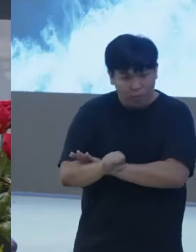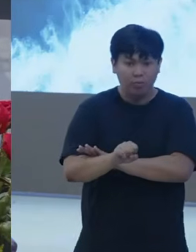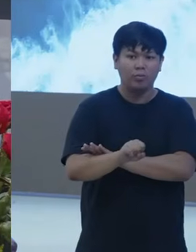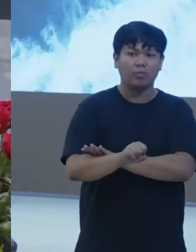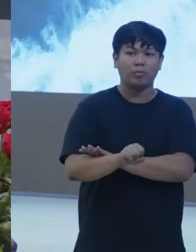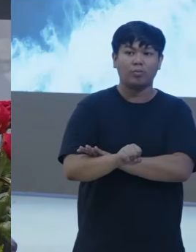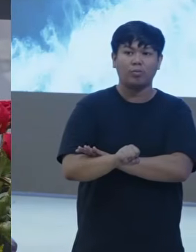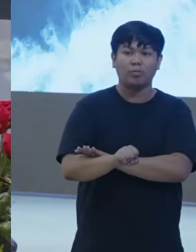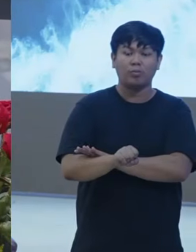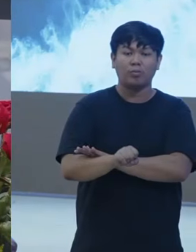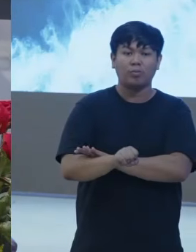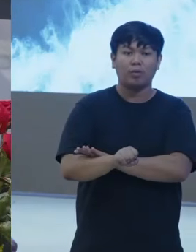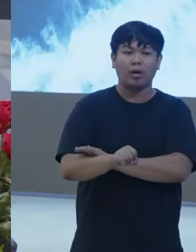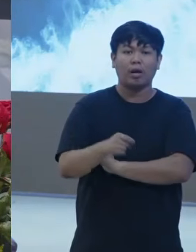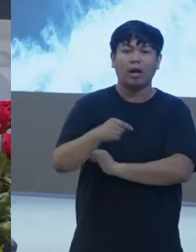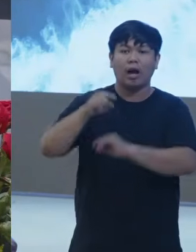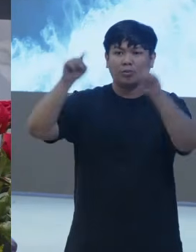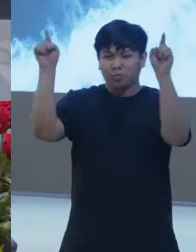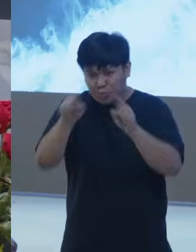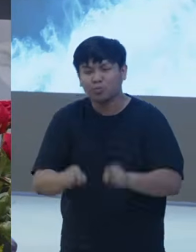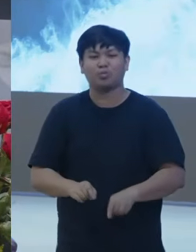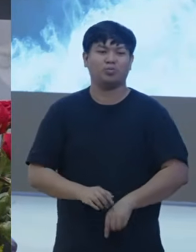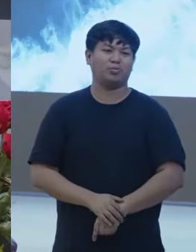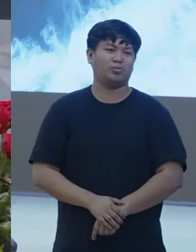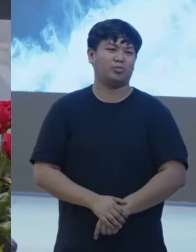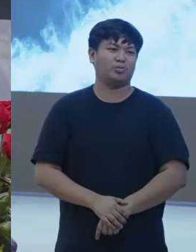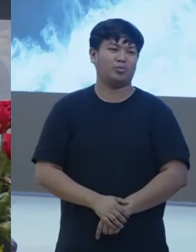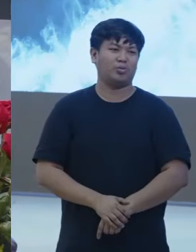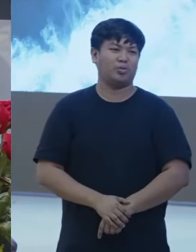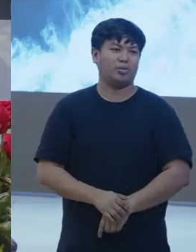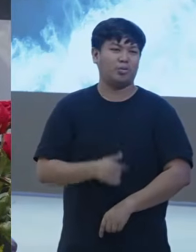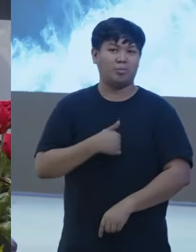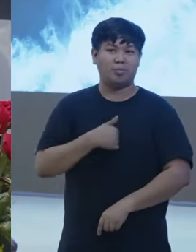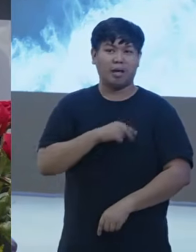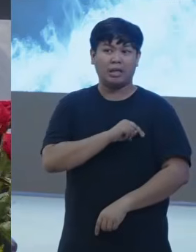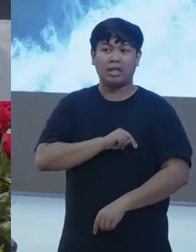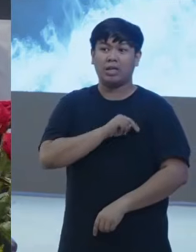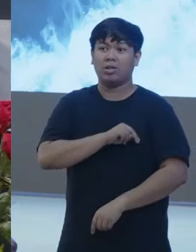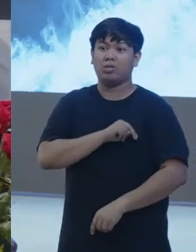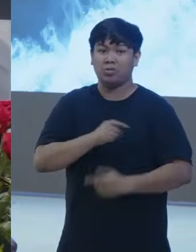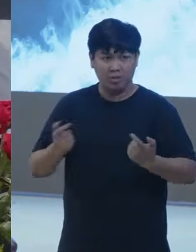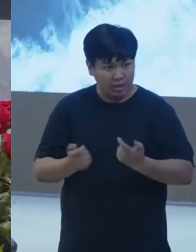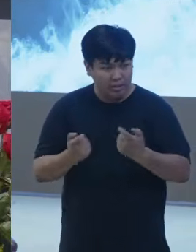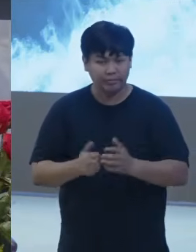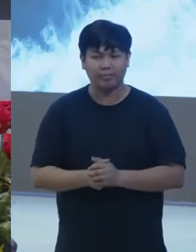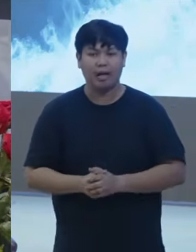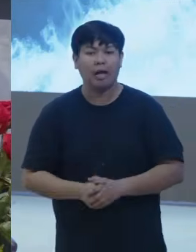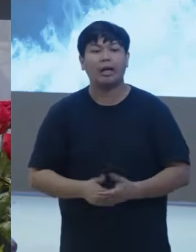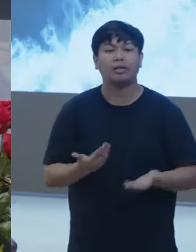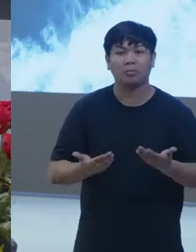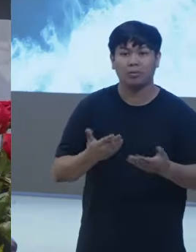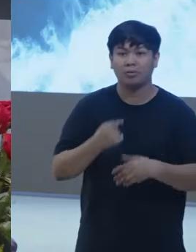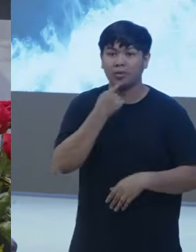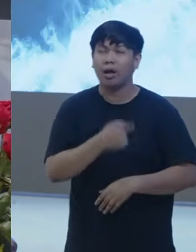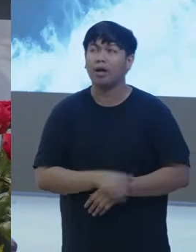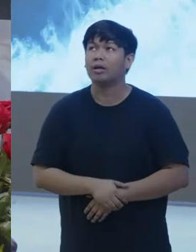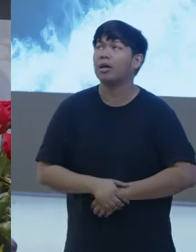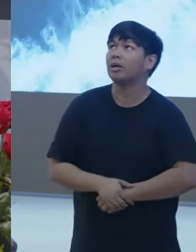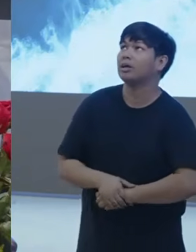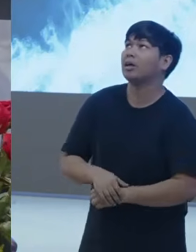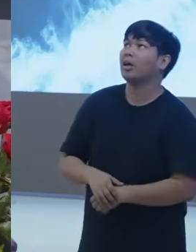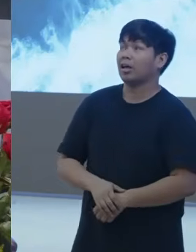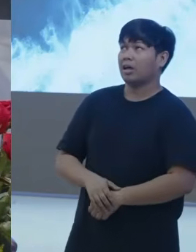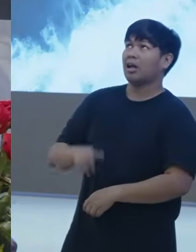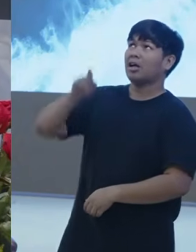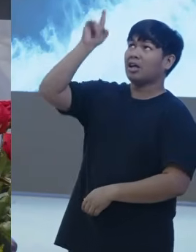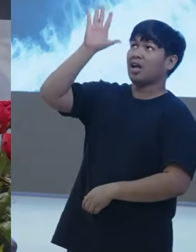impyerno. Yan po ang fair. Akala niyo siguro, hindi naman ako ganun kamakasalanan. Isang kasalanan